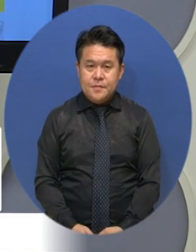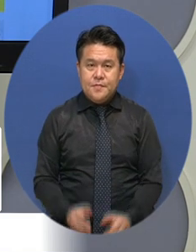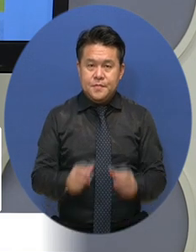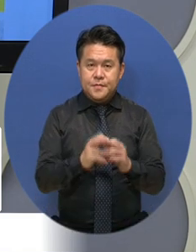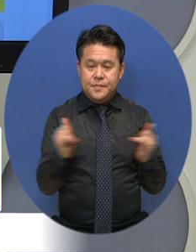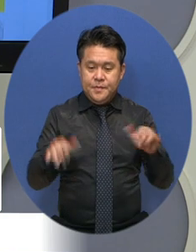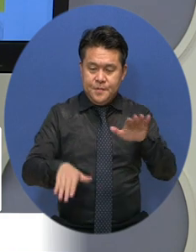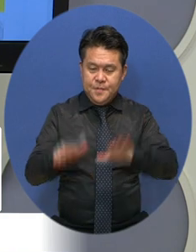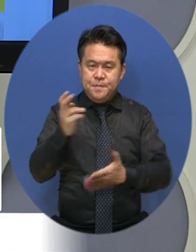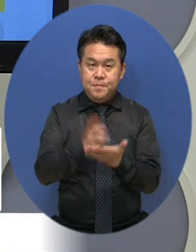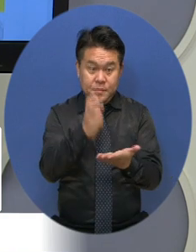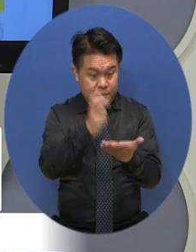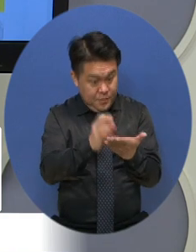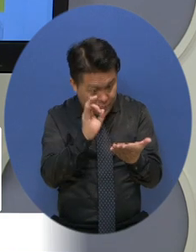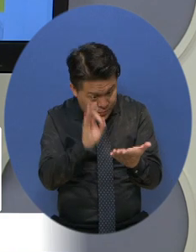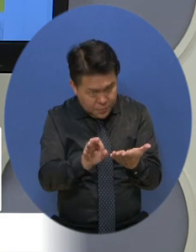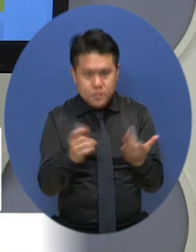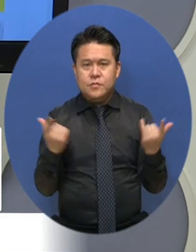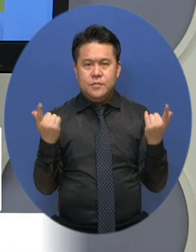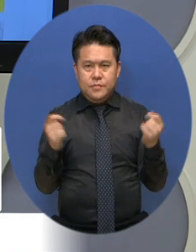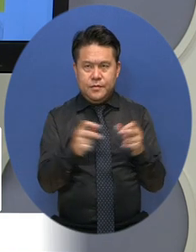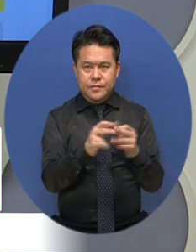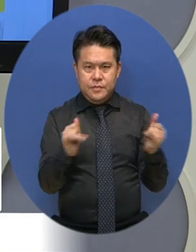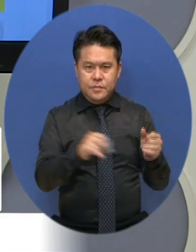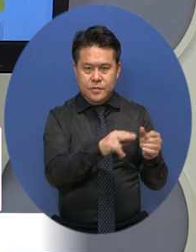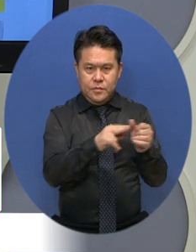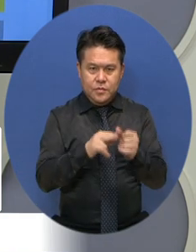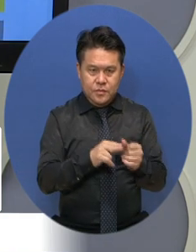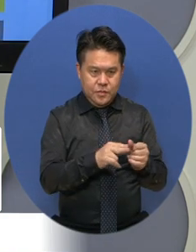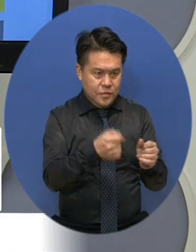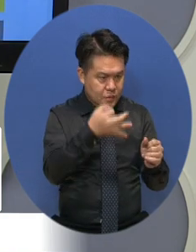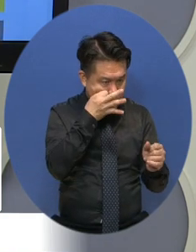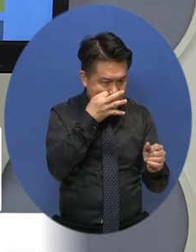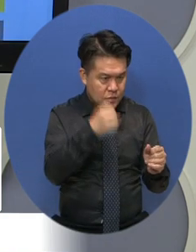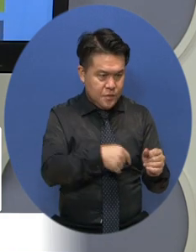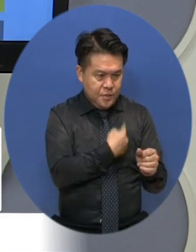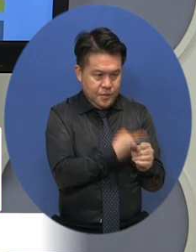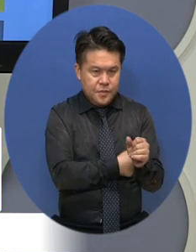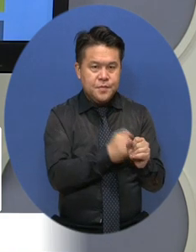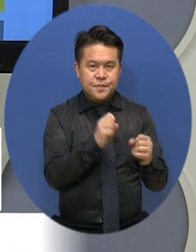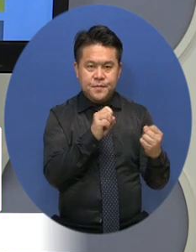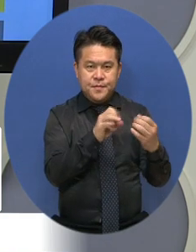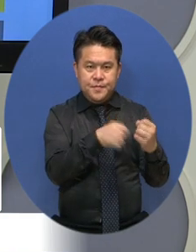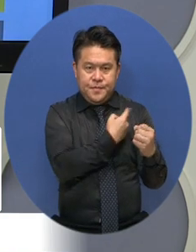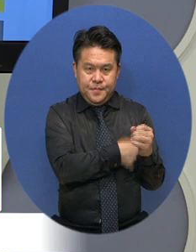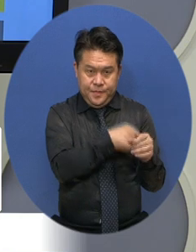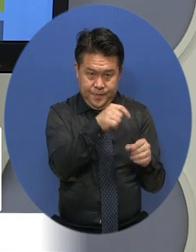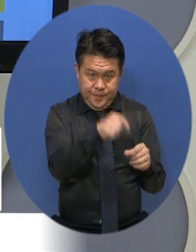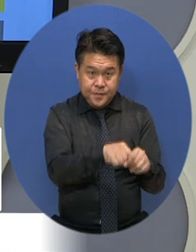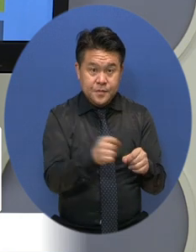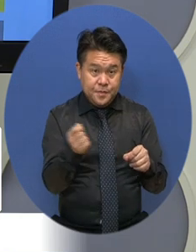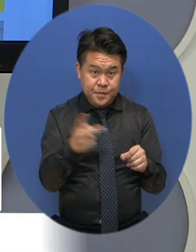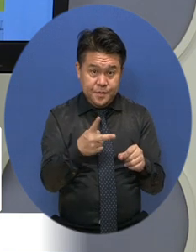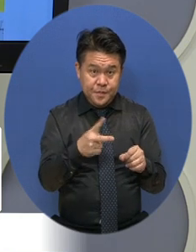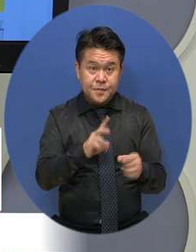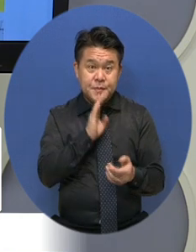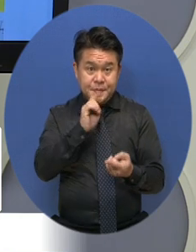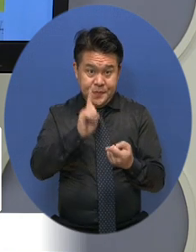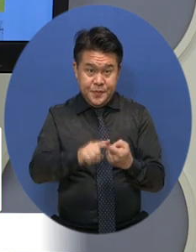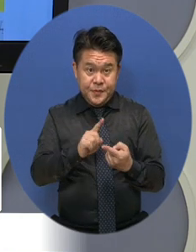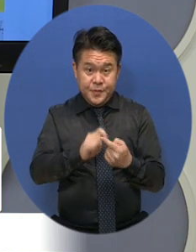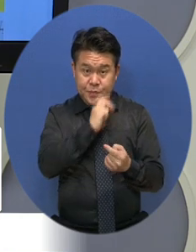장애인 차별 금지법 에서도 장애인의 정보 접근과 의사소통을 위한 정당한 편의 제공 수단 중 하나로